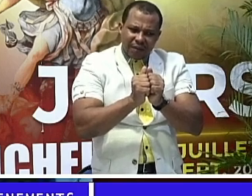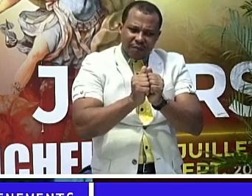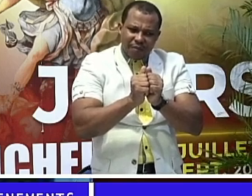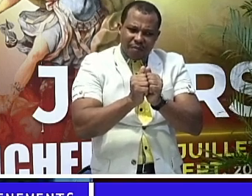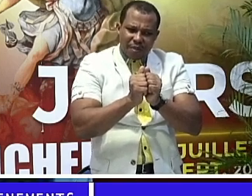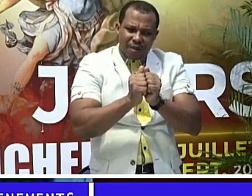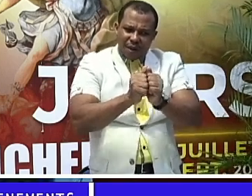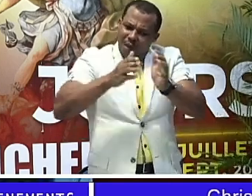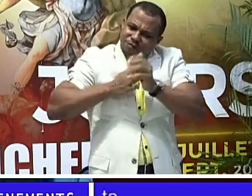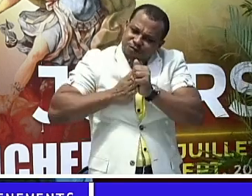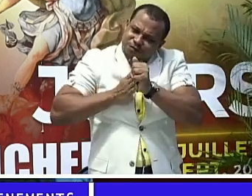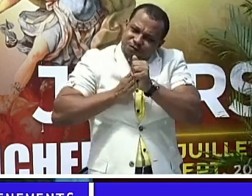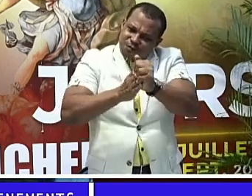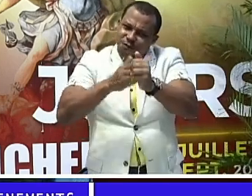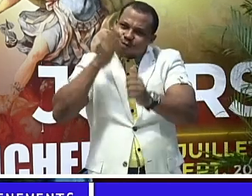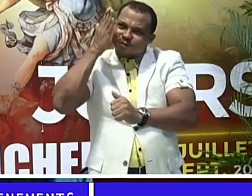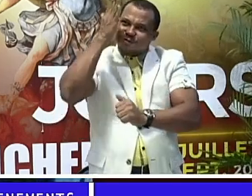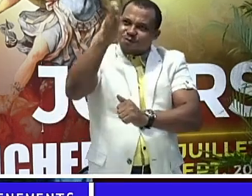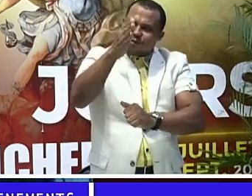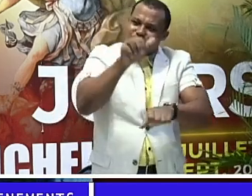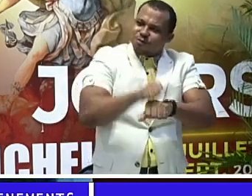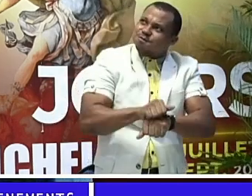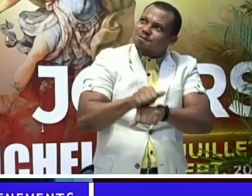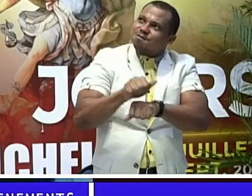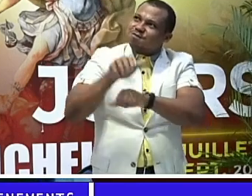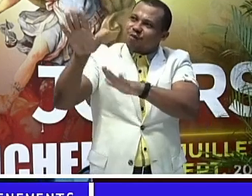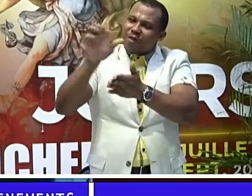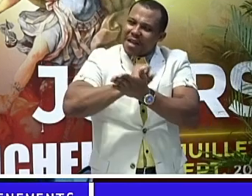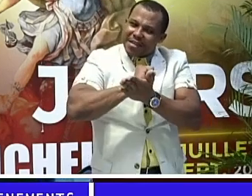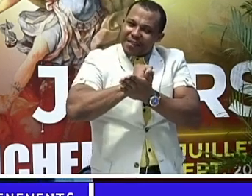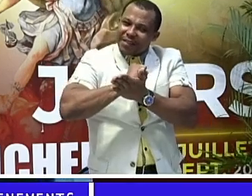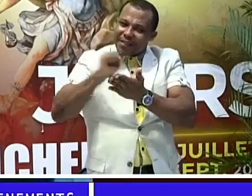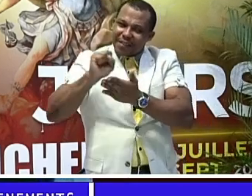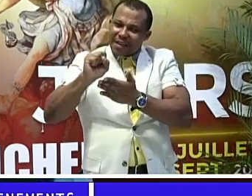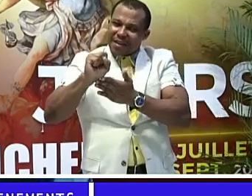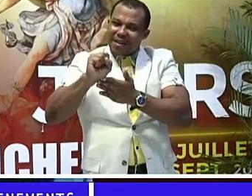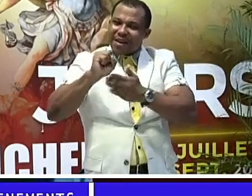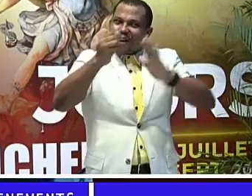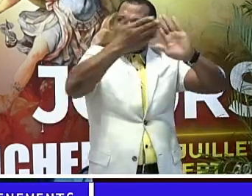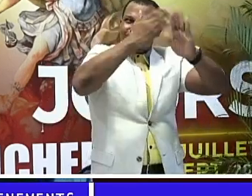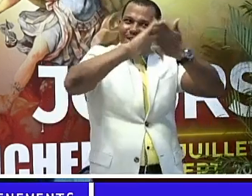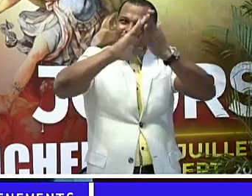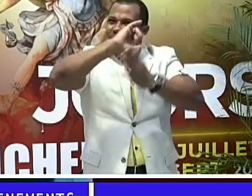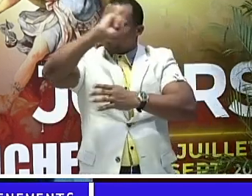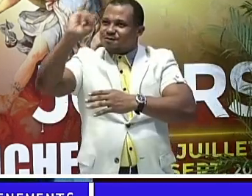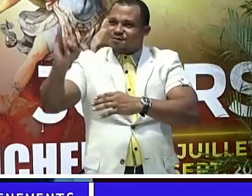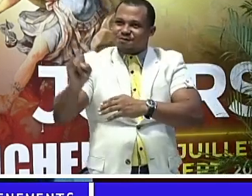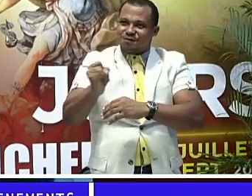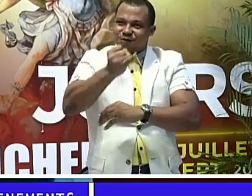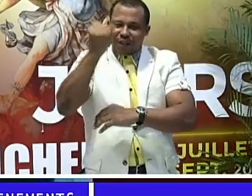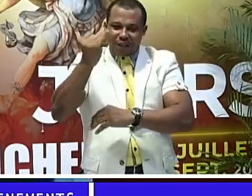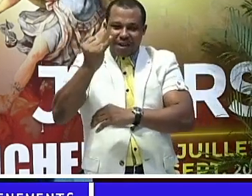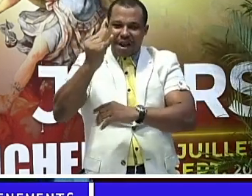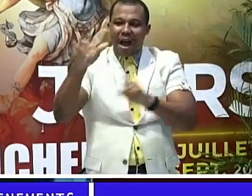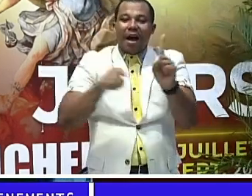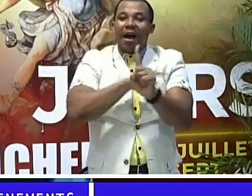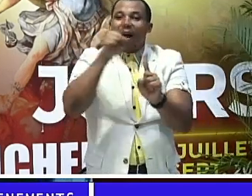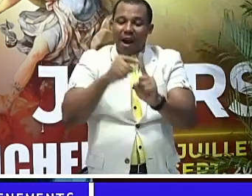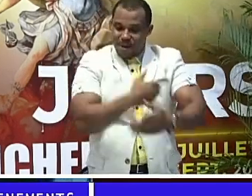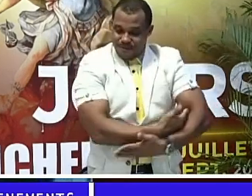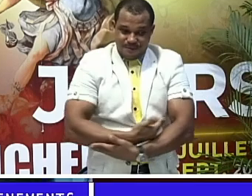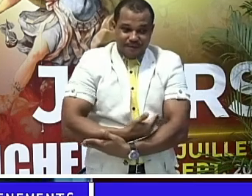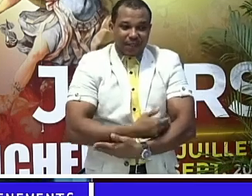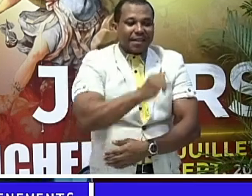les conduiront jusqu'à ma montagne sainte, à Jérusalem, comme les fils d'Israël